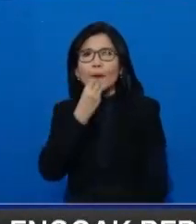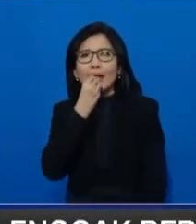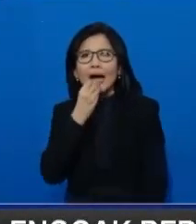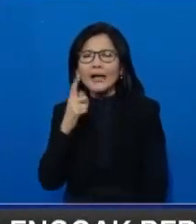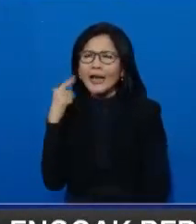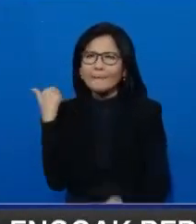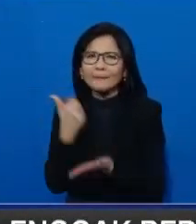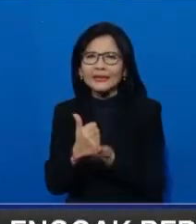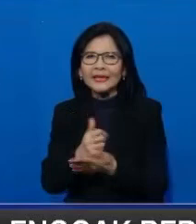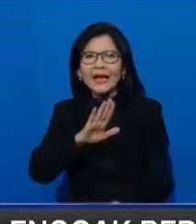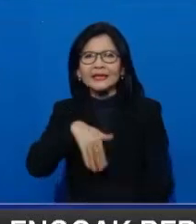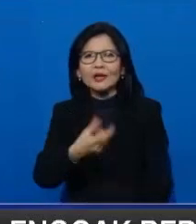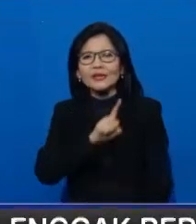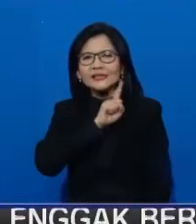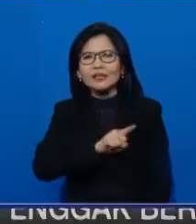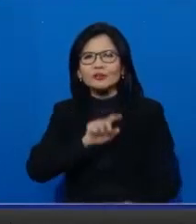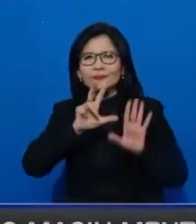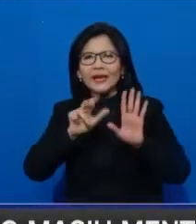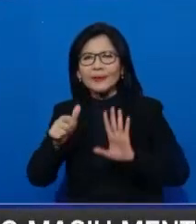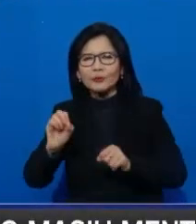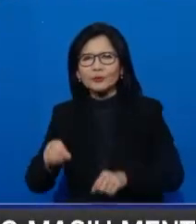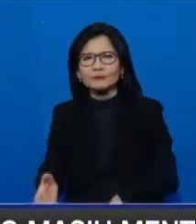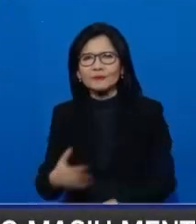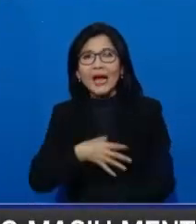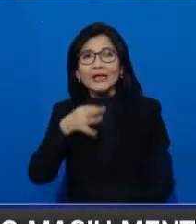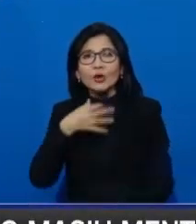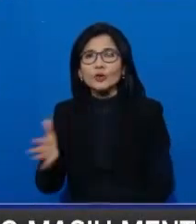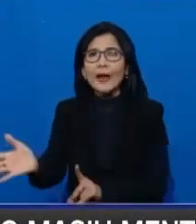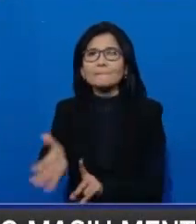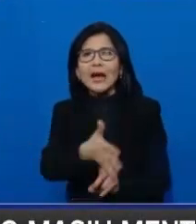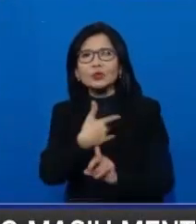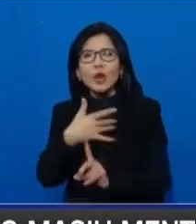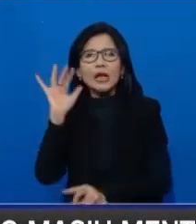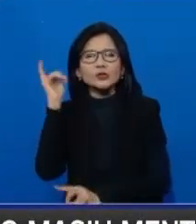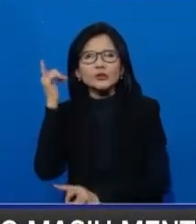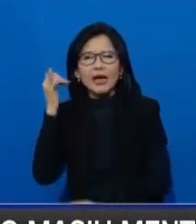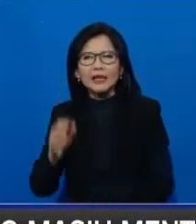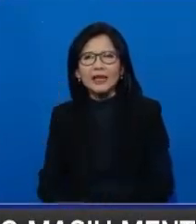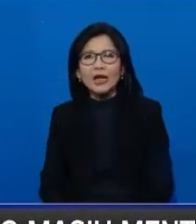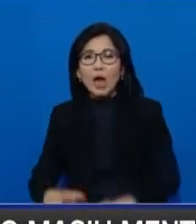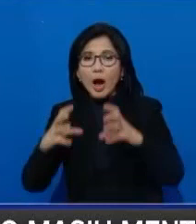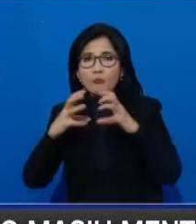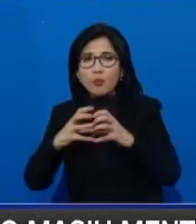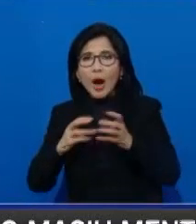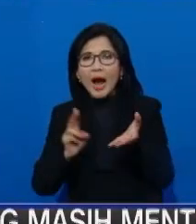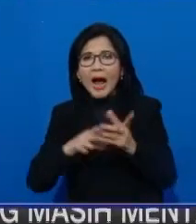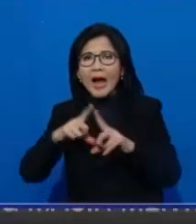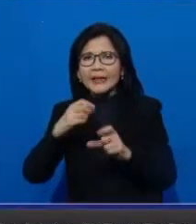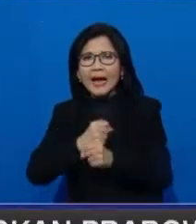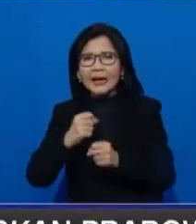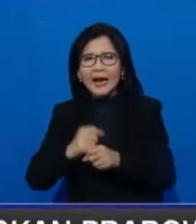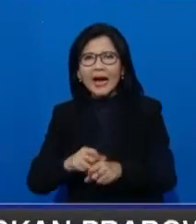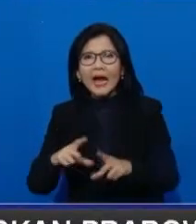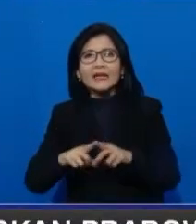dan tren di tahun 1960-an. Sementara itu di Bantul, daerah istimewa Yogyakarta, buah naga ternyata bisa diolah menjadi sajian nasi